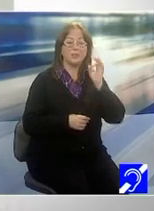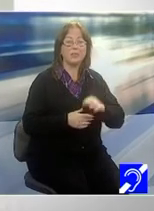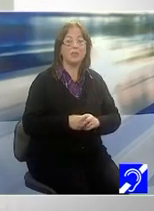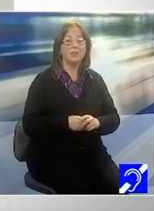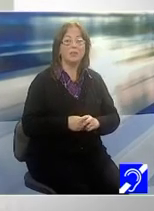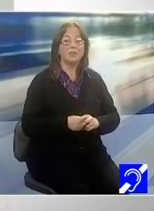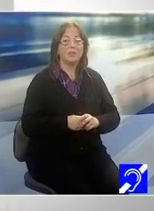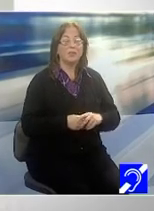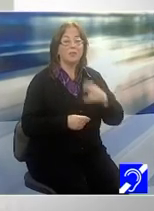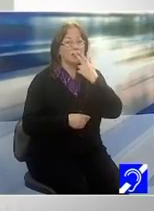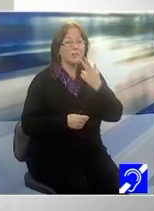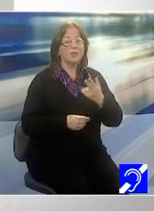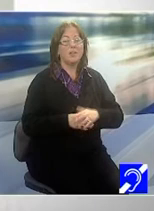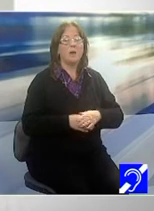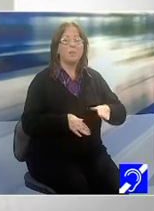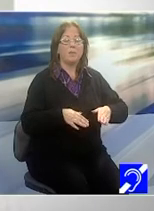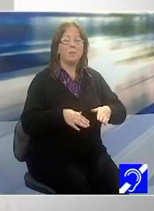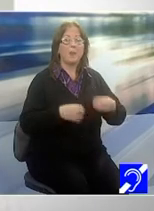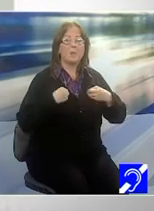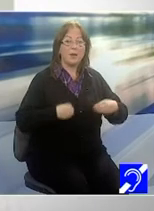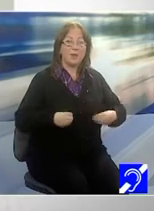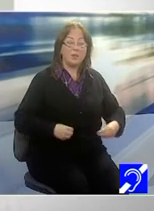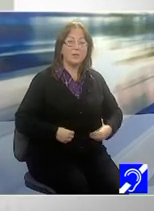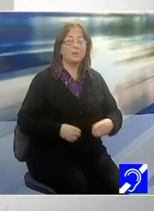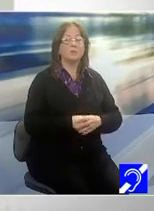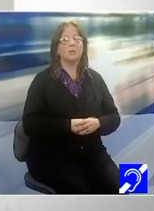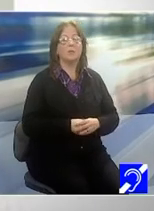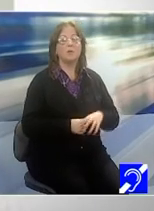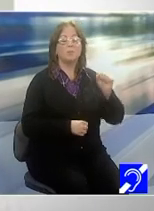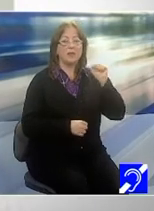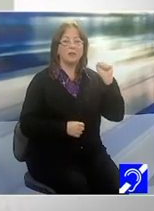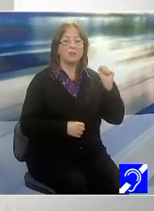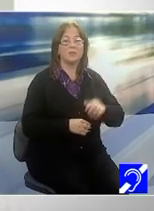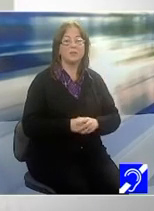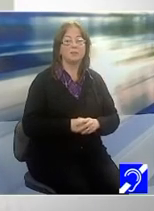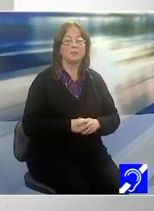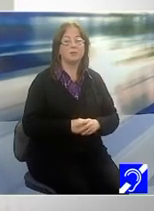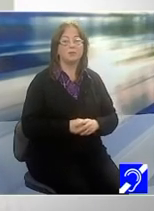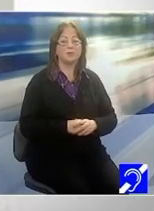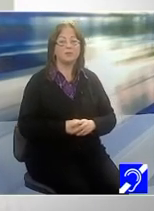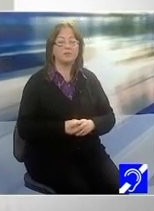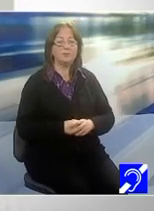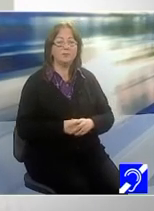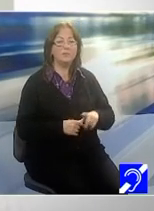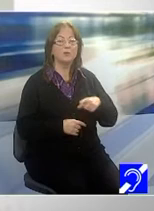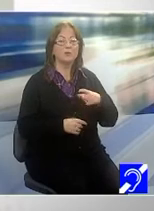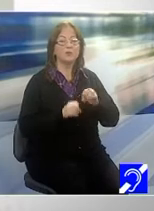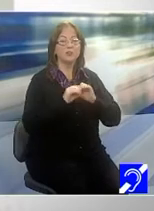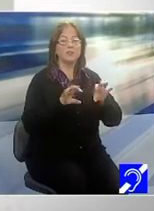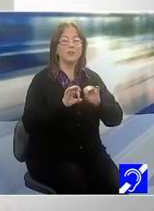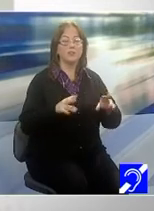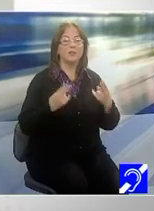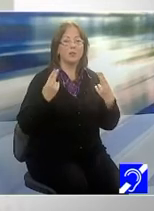din nou pe partide, pe Parlament. Pentru mine asta este un câștig, pentru că sunt lucruri importante despre care lumea trebuie să